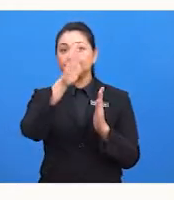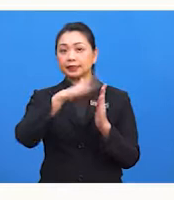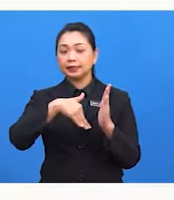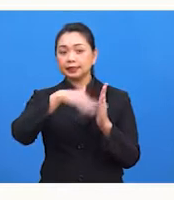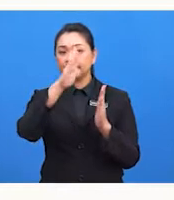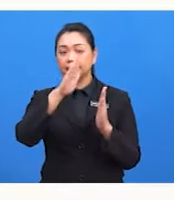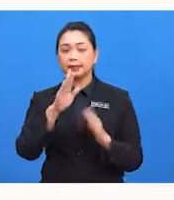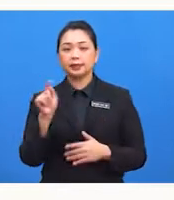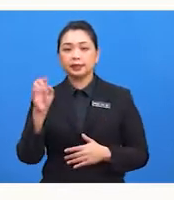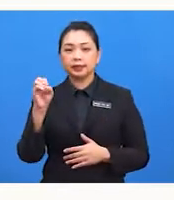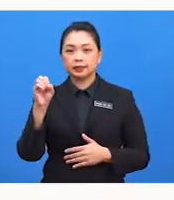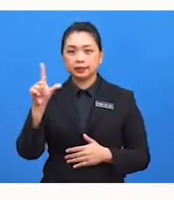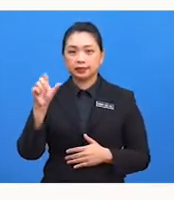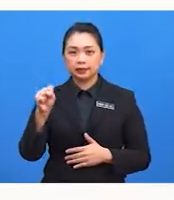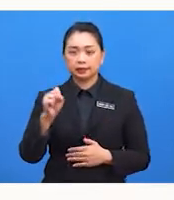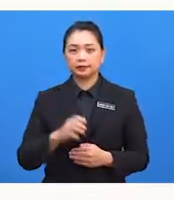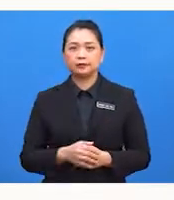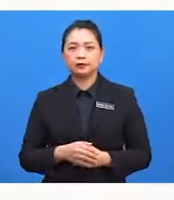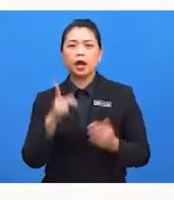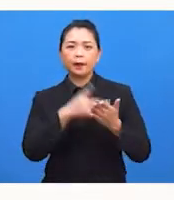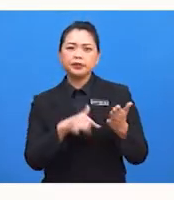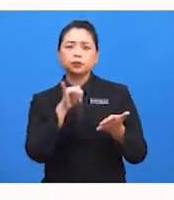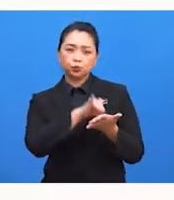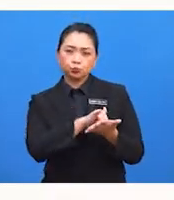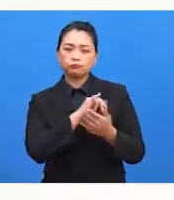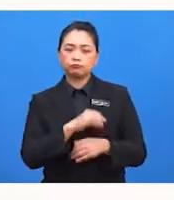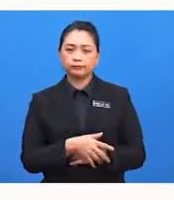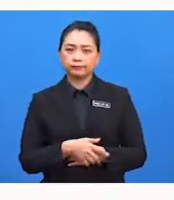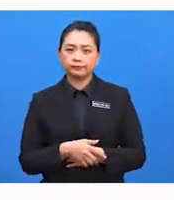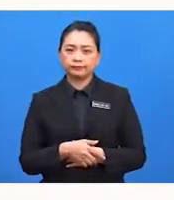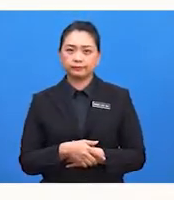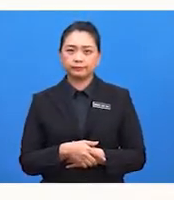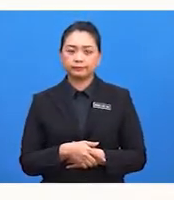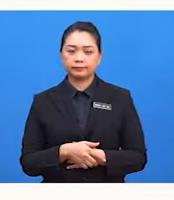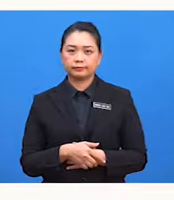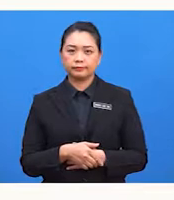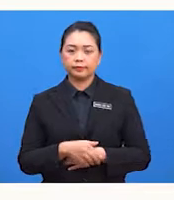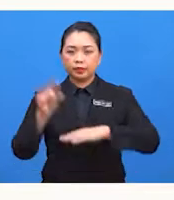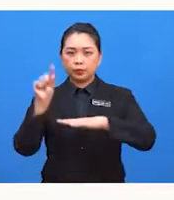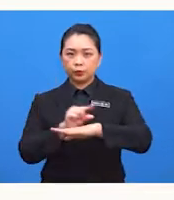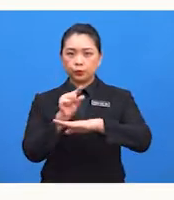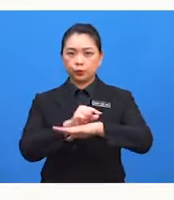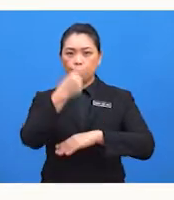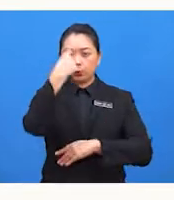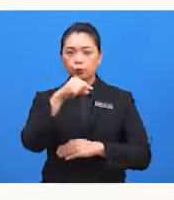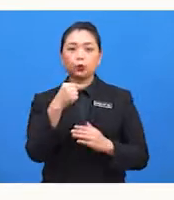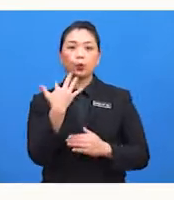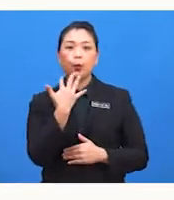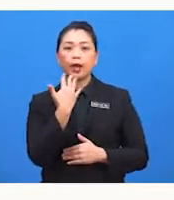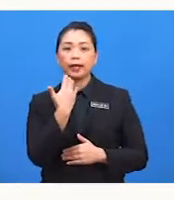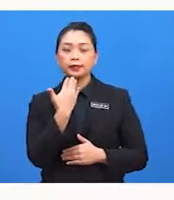Apakah painting tools? Ia digunakan untuk mewarna lukisan ilustrasi.